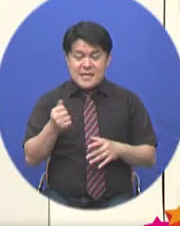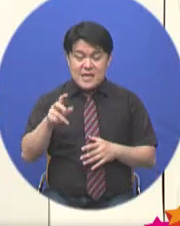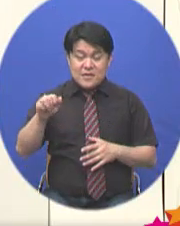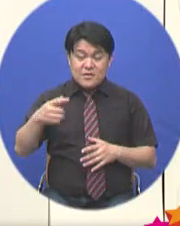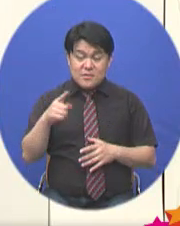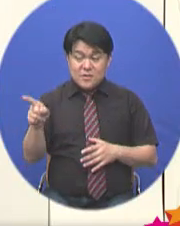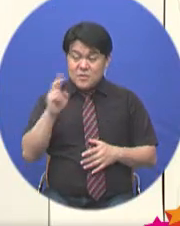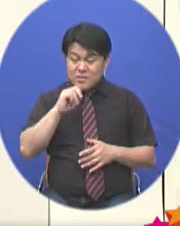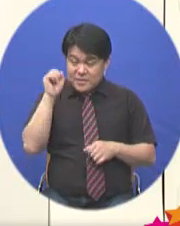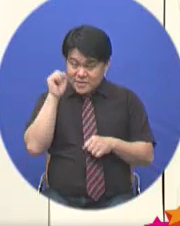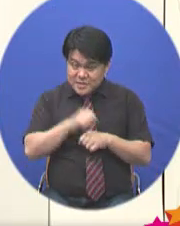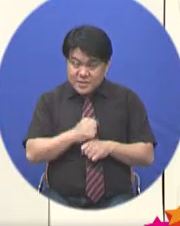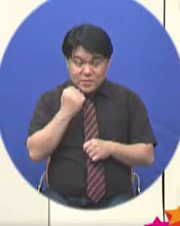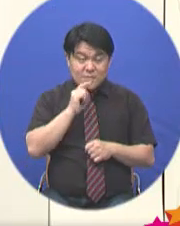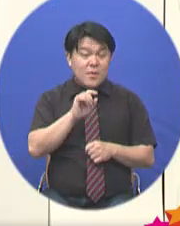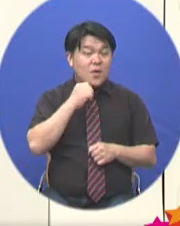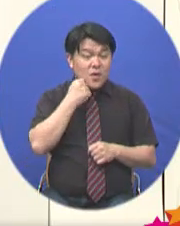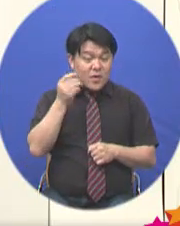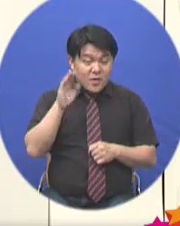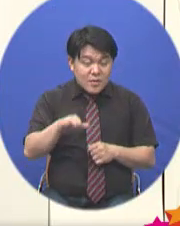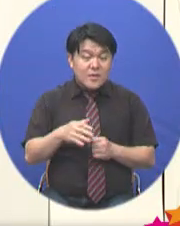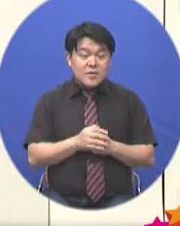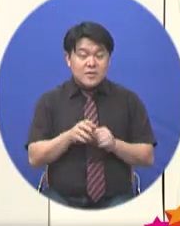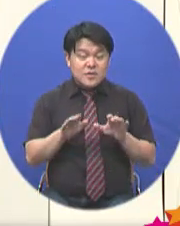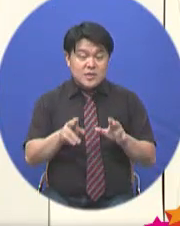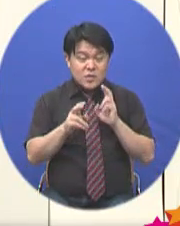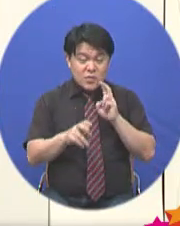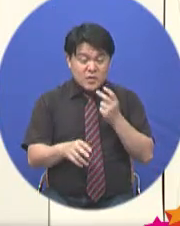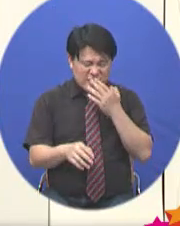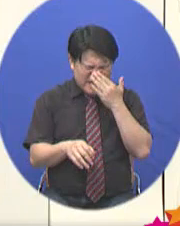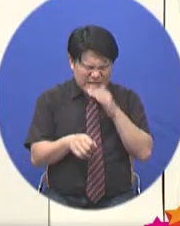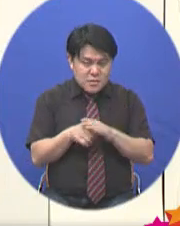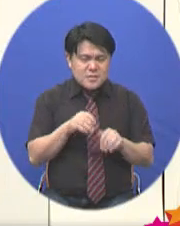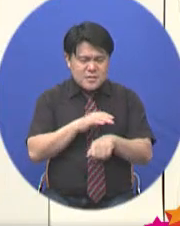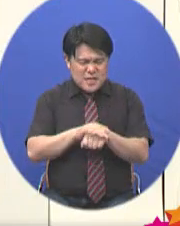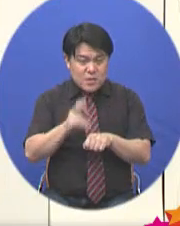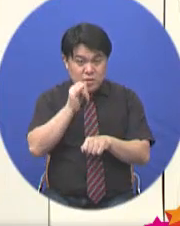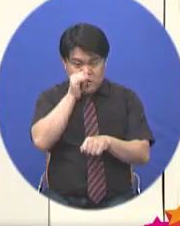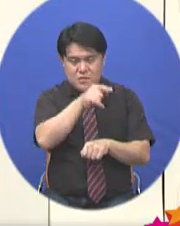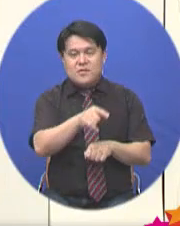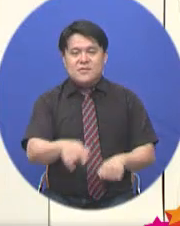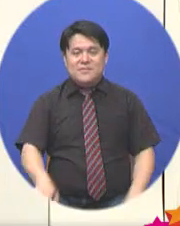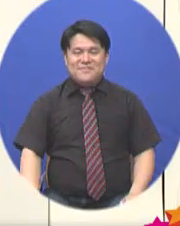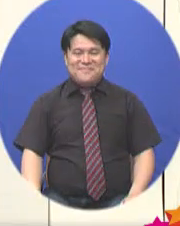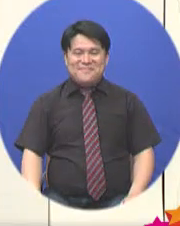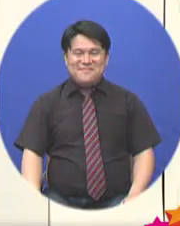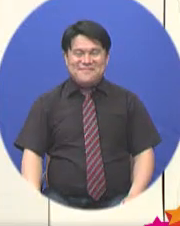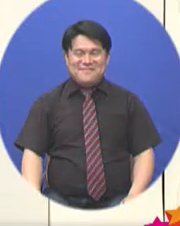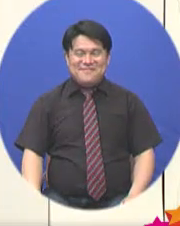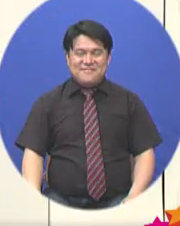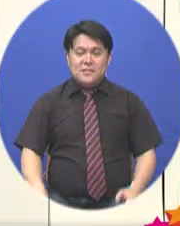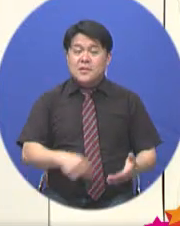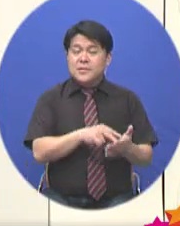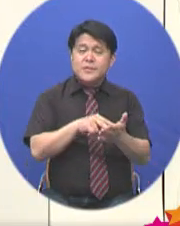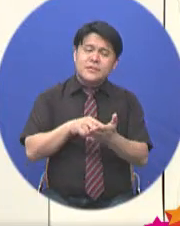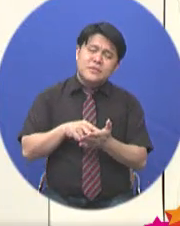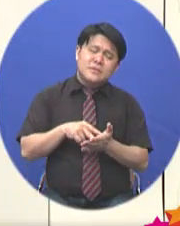잘하지만 누구라고 말씀은 못 드려도 이 노래를 기가 막히게 부르는 분이 있어요. 어, 그래요.